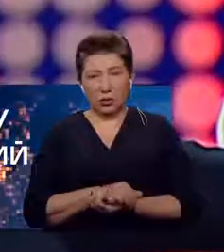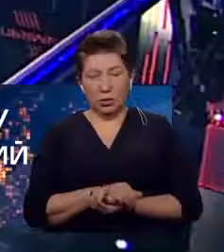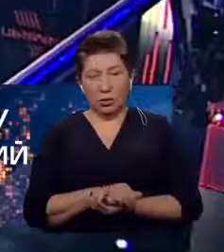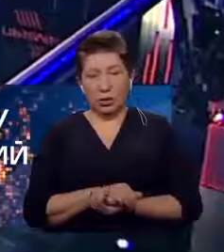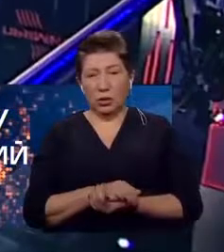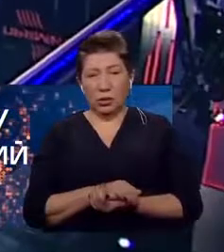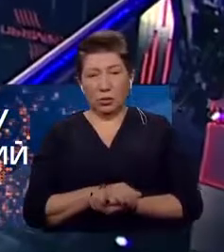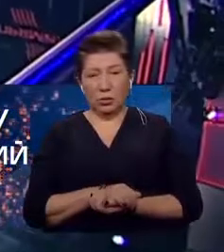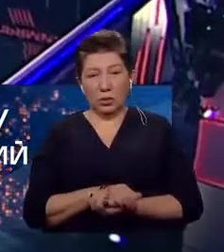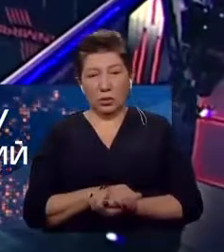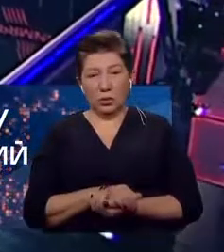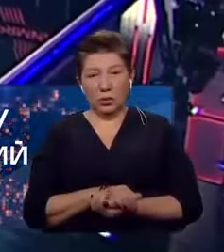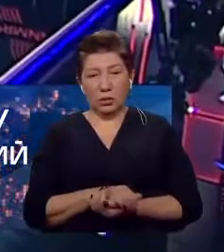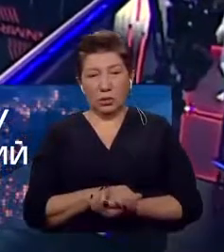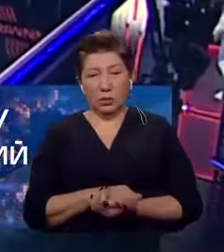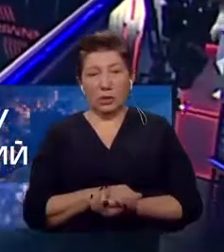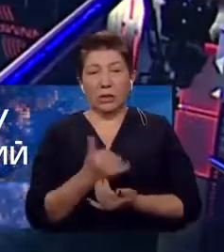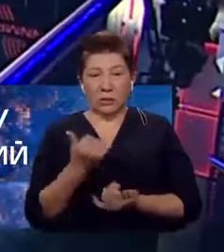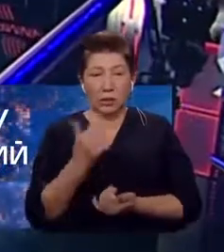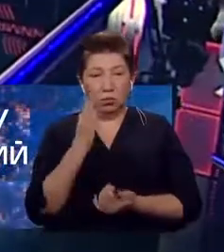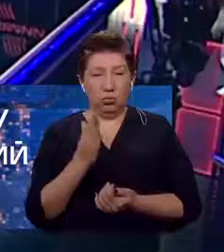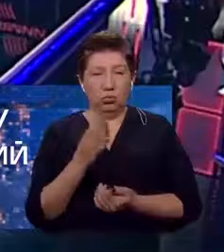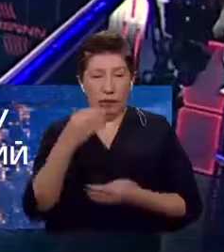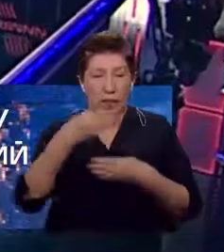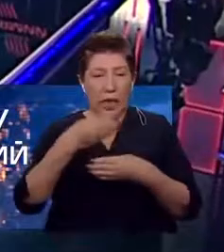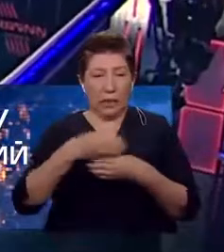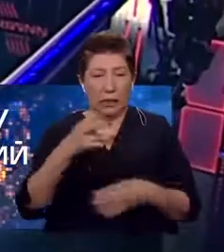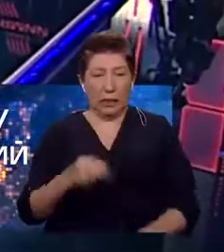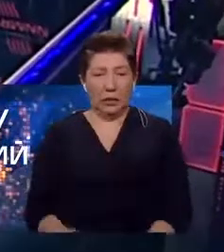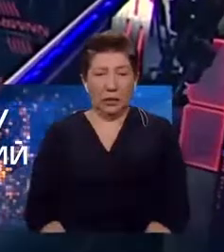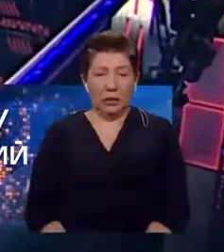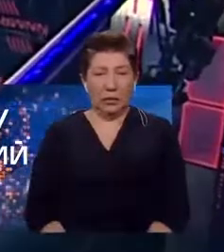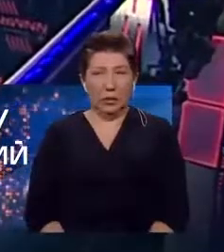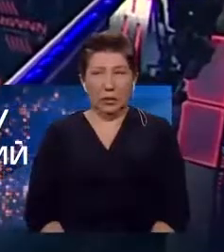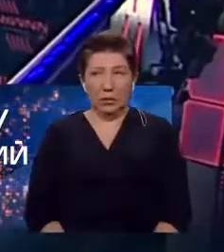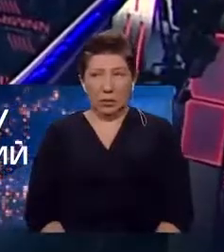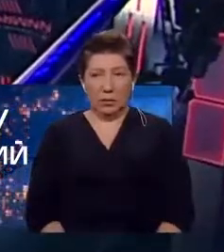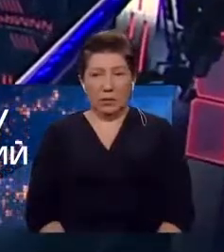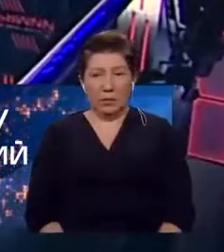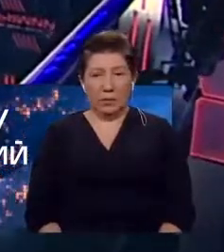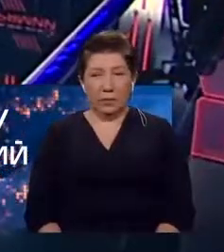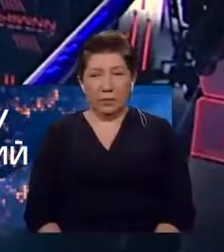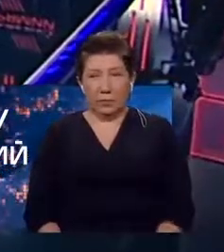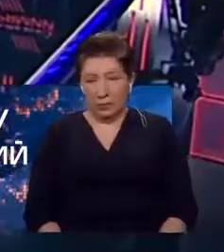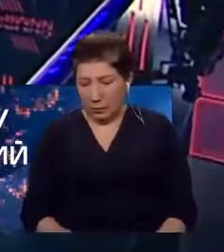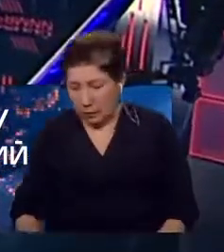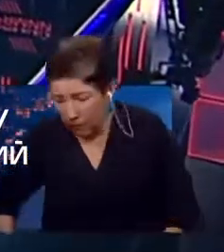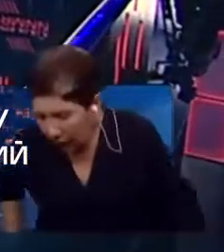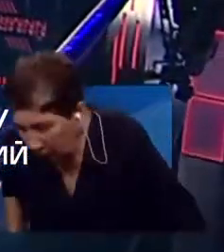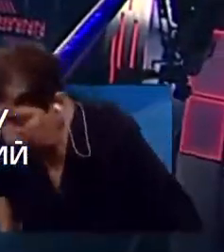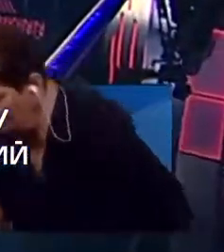Просто скажіть мені. Зараз будуть, пане Коболєв, одну хвилинку. Зараз вони будуть. Я буду дуже